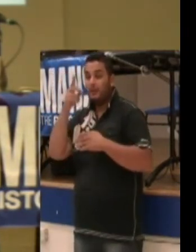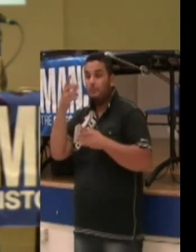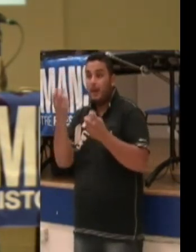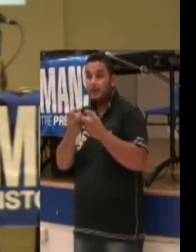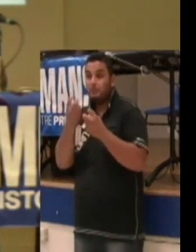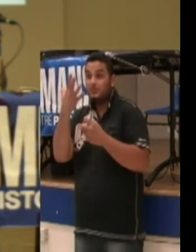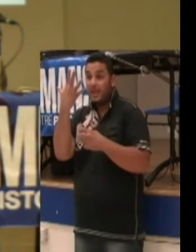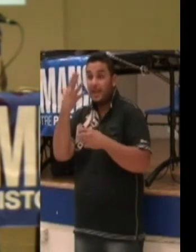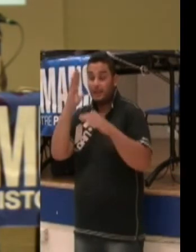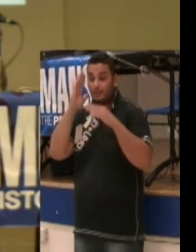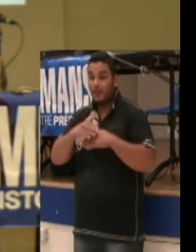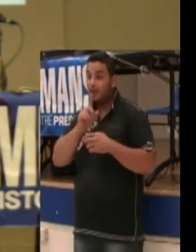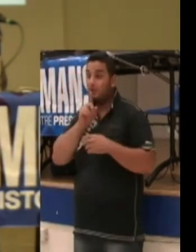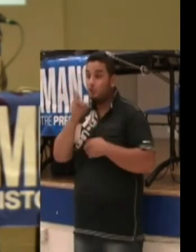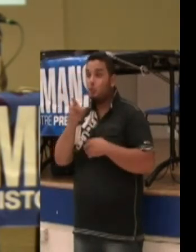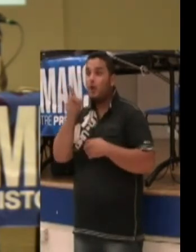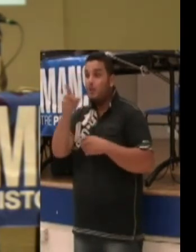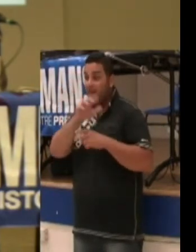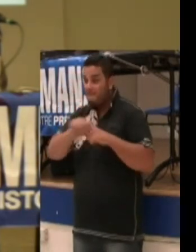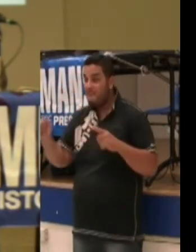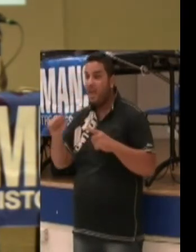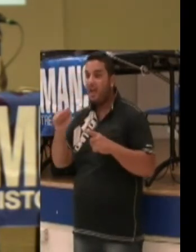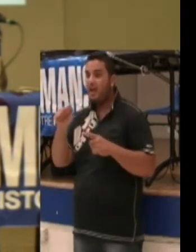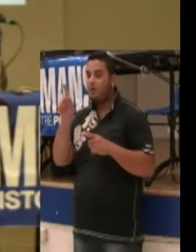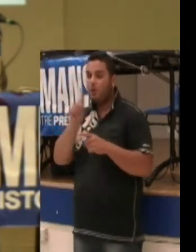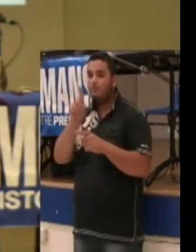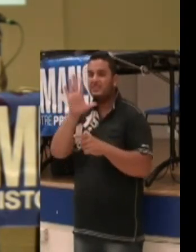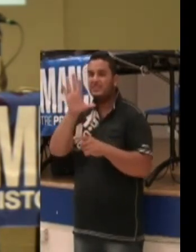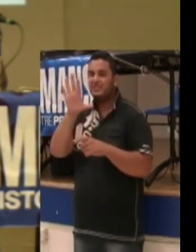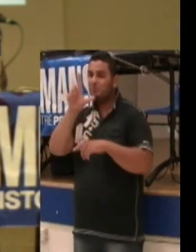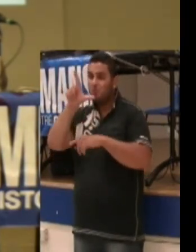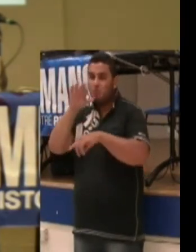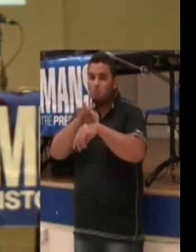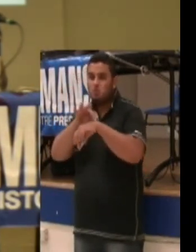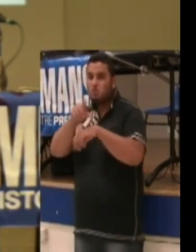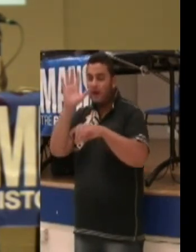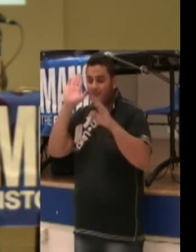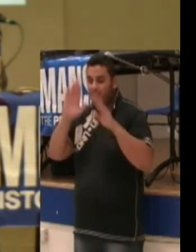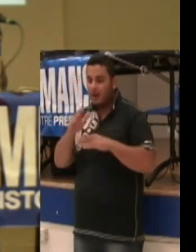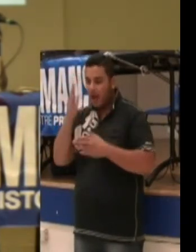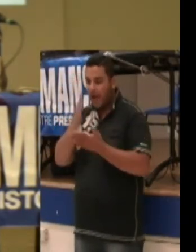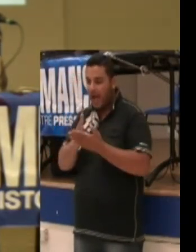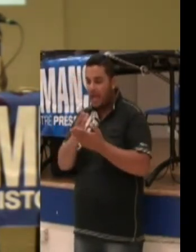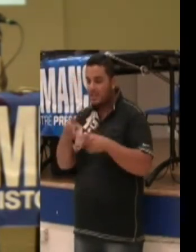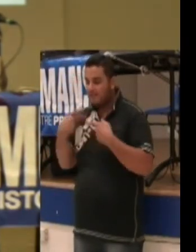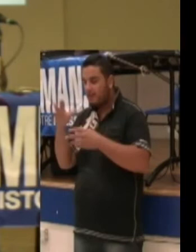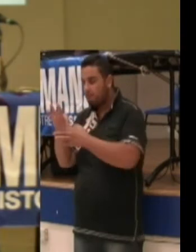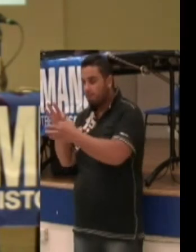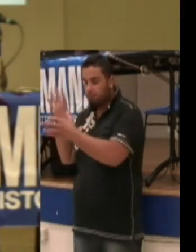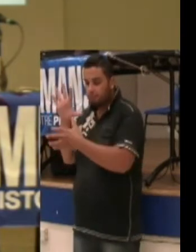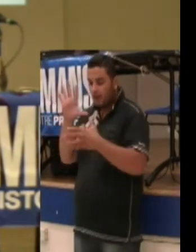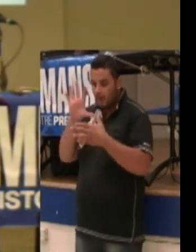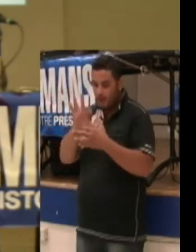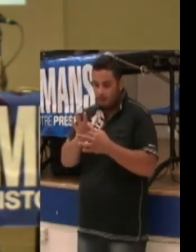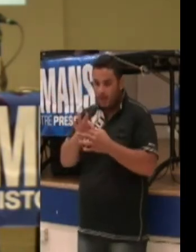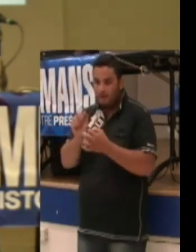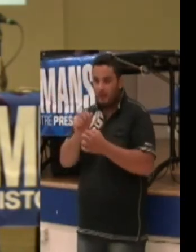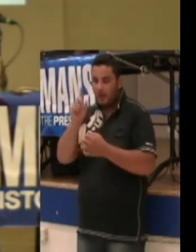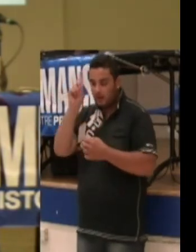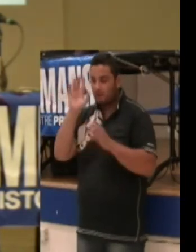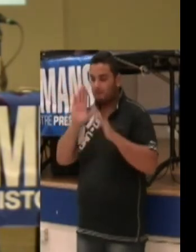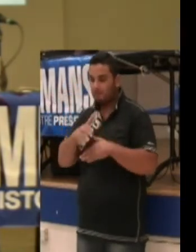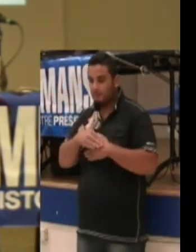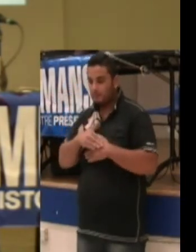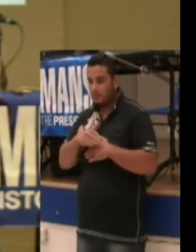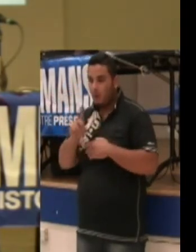Et réfléchis un peu, et quel est le sens que tu veux donner à ton existence? Et c'est toute cette réflexion qui germe au sein